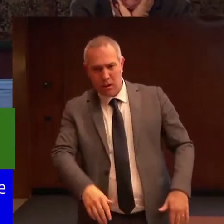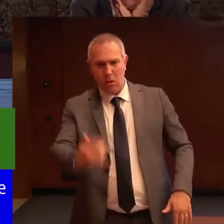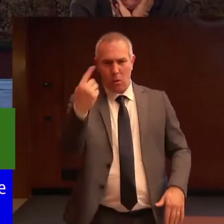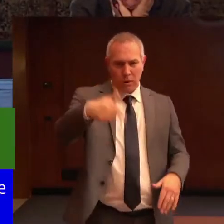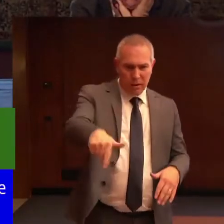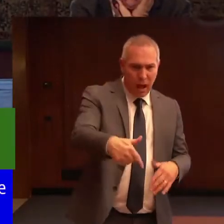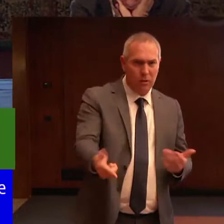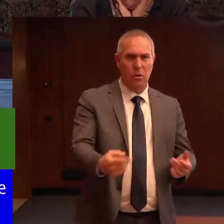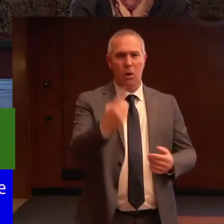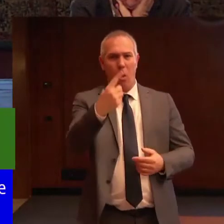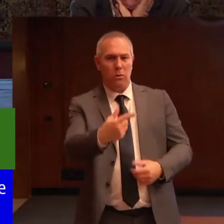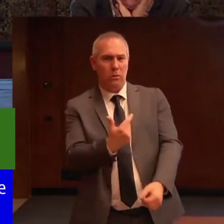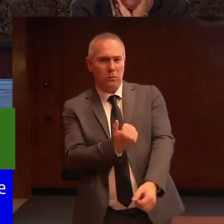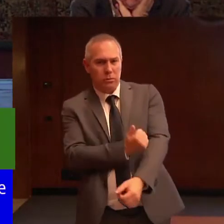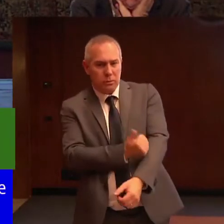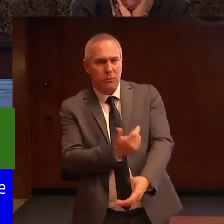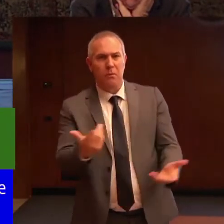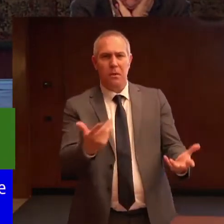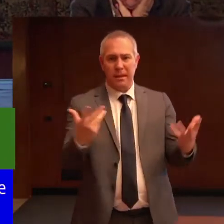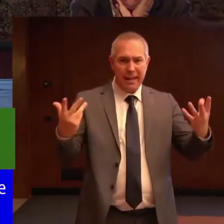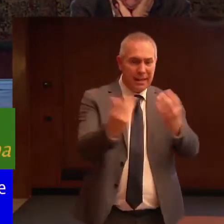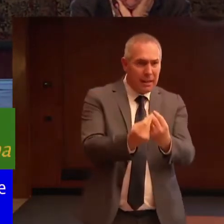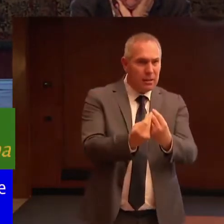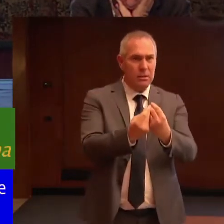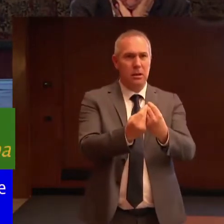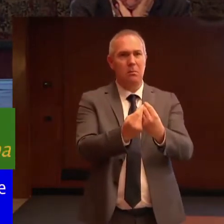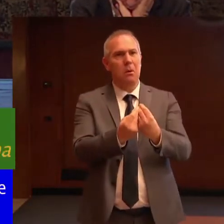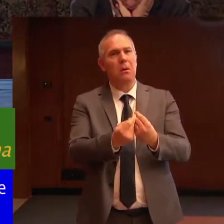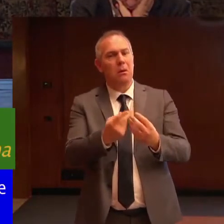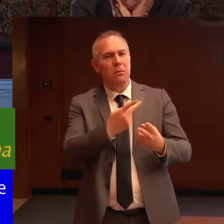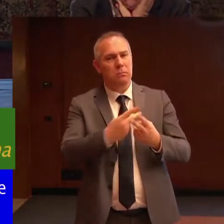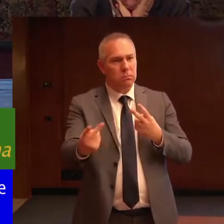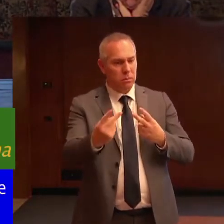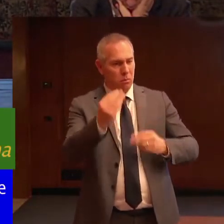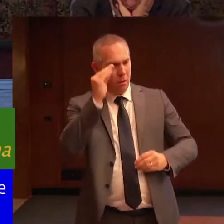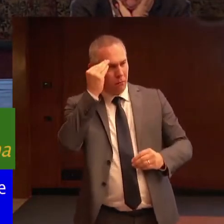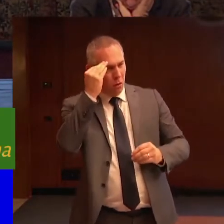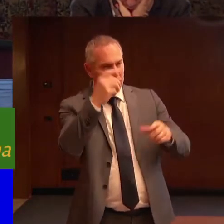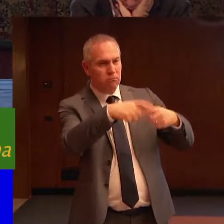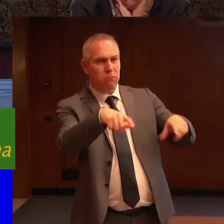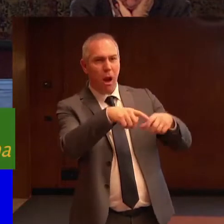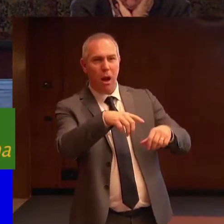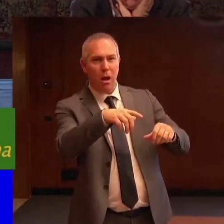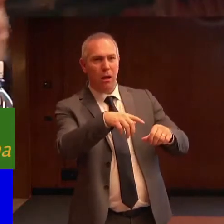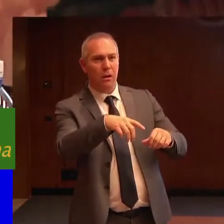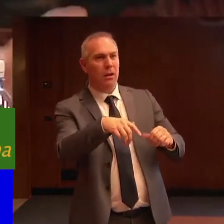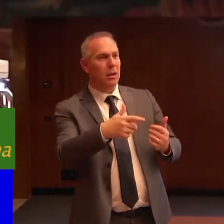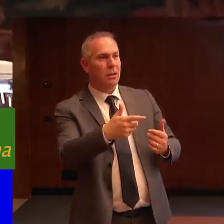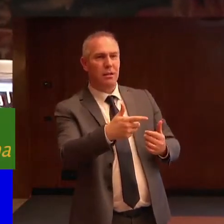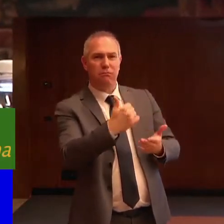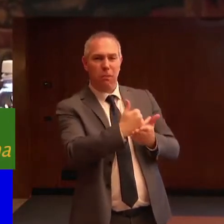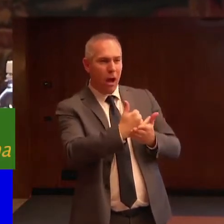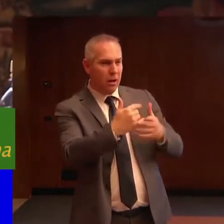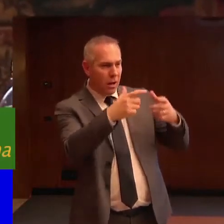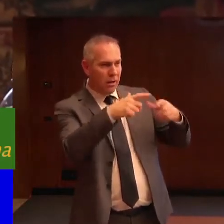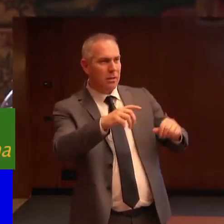un tossicodipendente, che si mettono insieme per un tentativo di frode a una banca che non si comporta proprio benissimo,